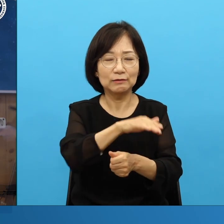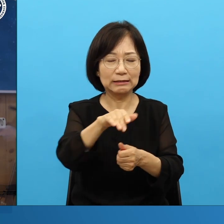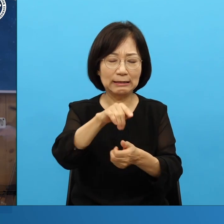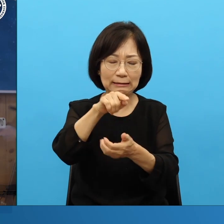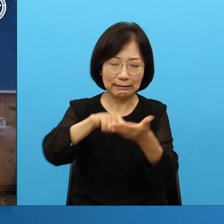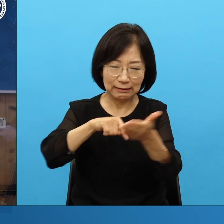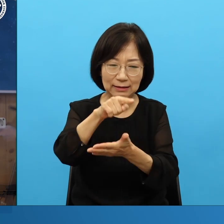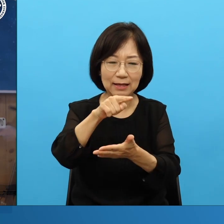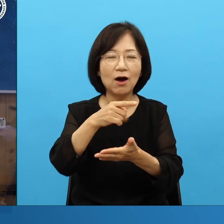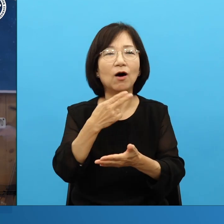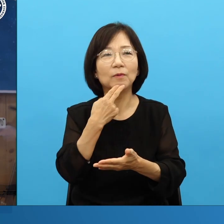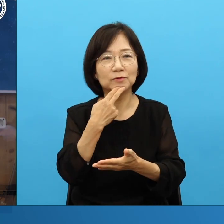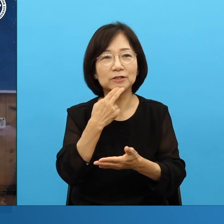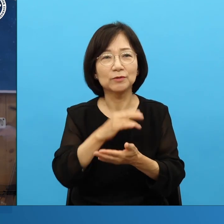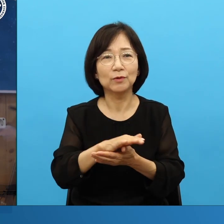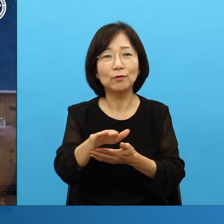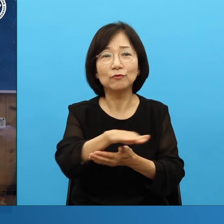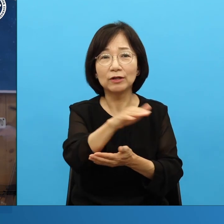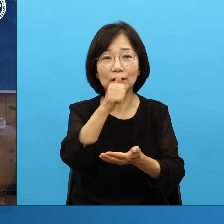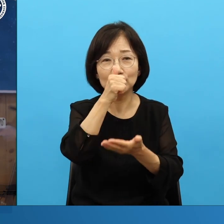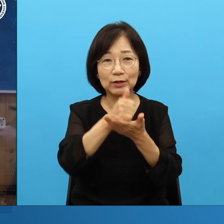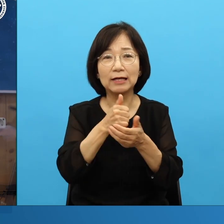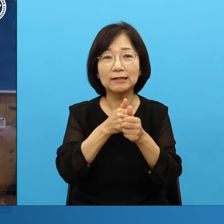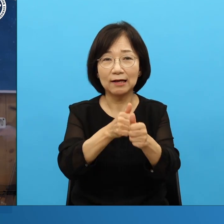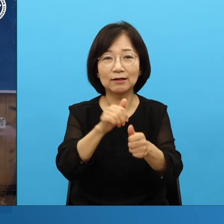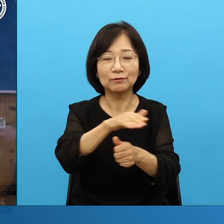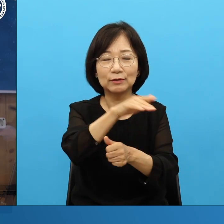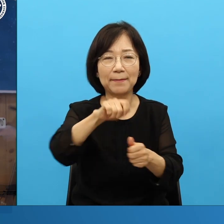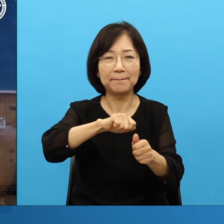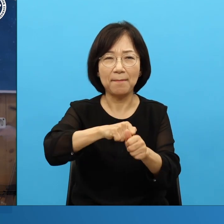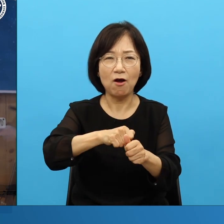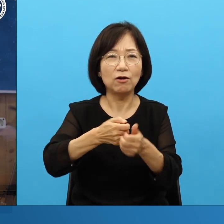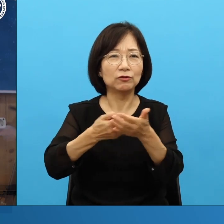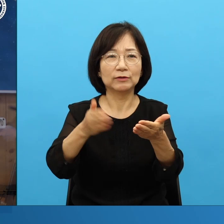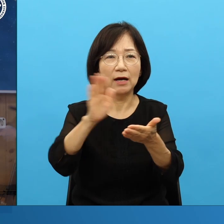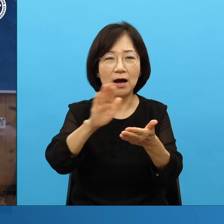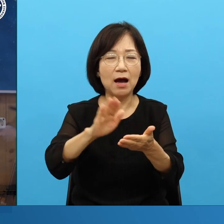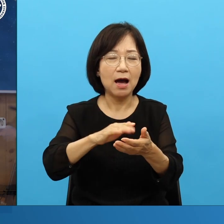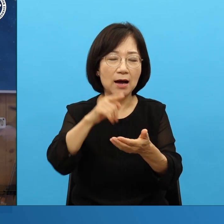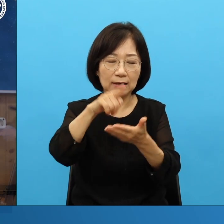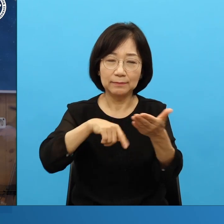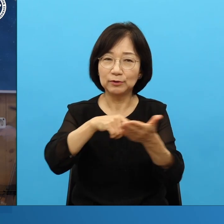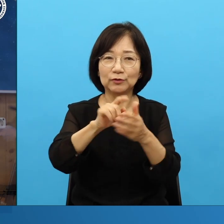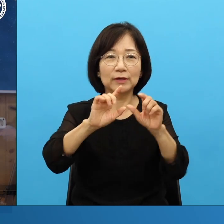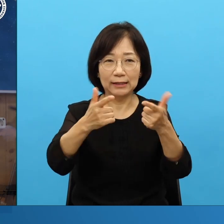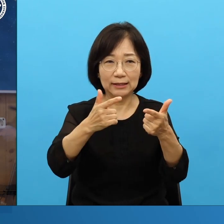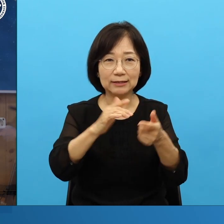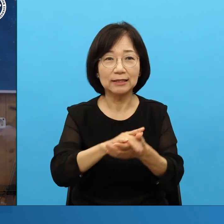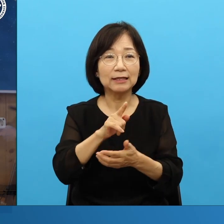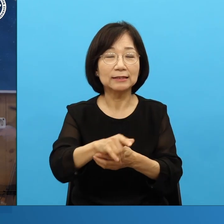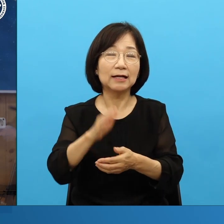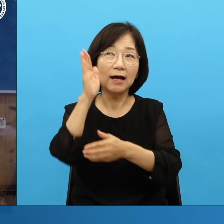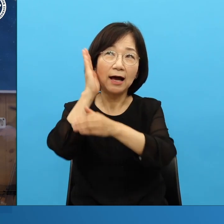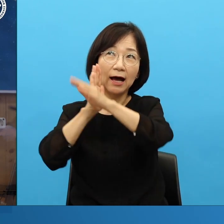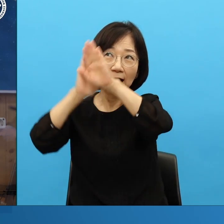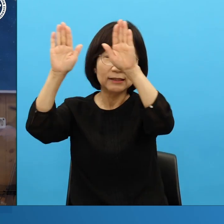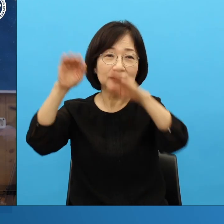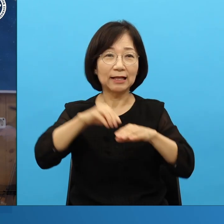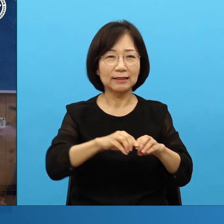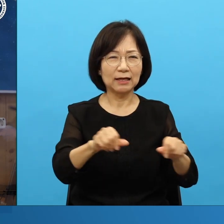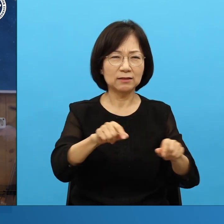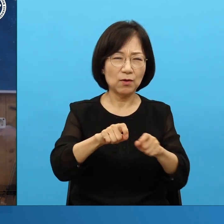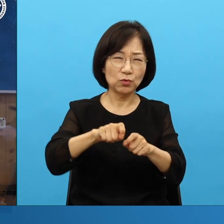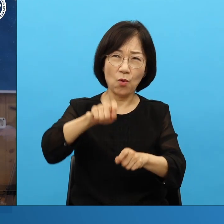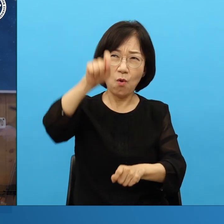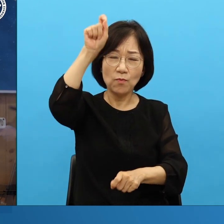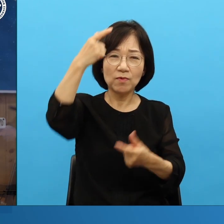처벌하지 아니하시며 우리의 죄를 따라 우리에게 그대로 갚지는 아니하셨으니 이는 하늘을 땅에서